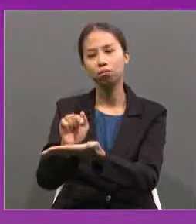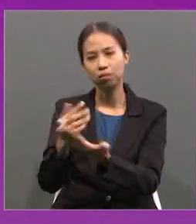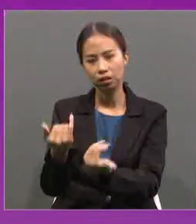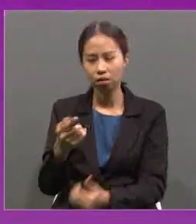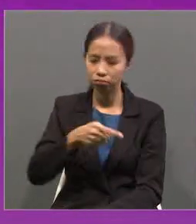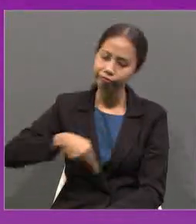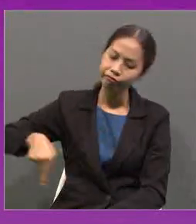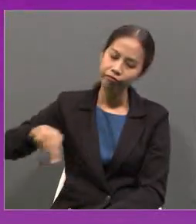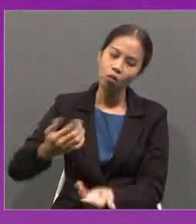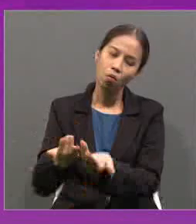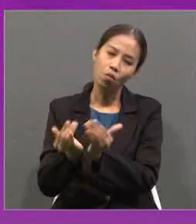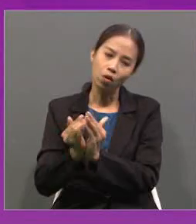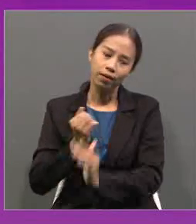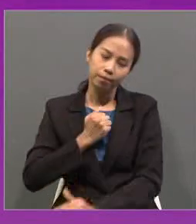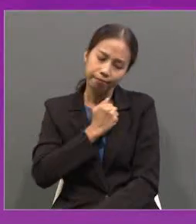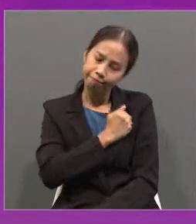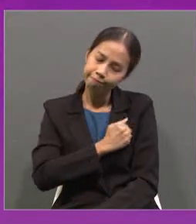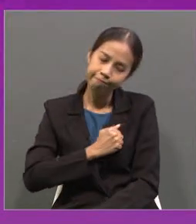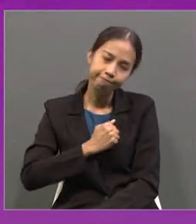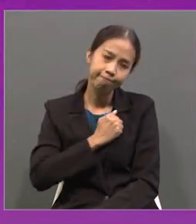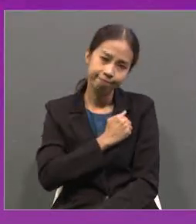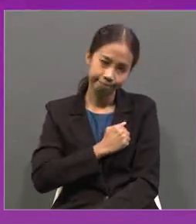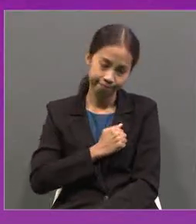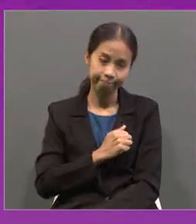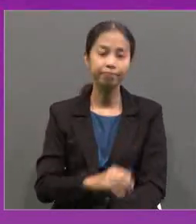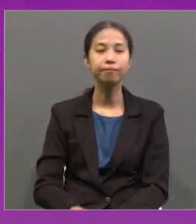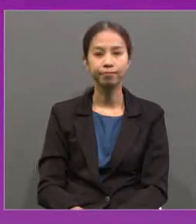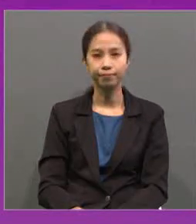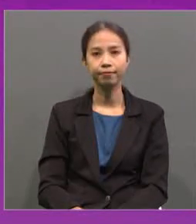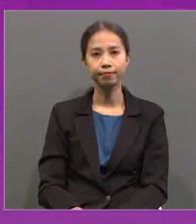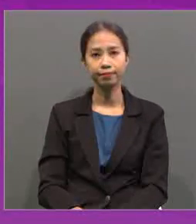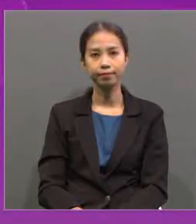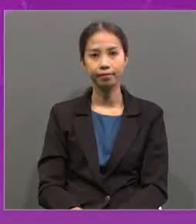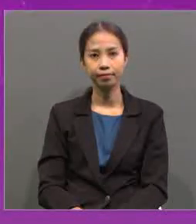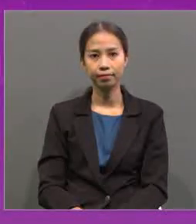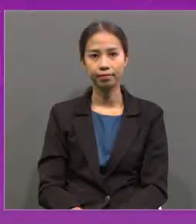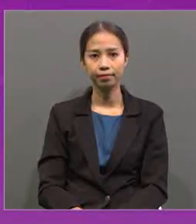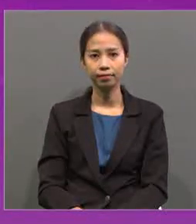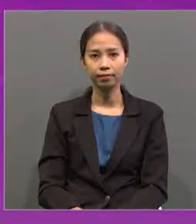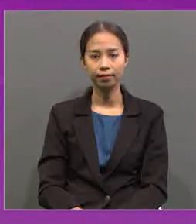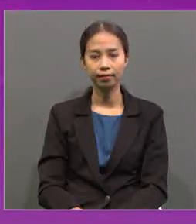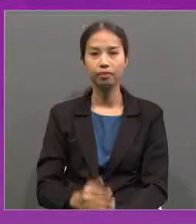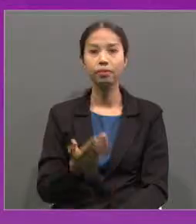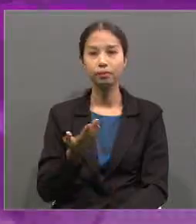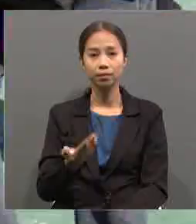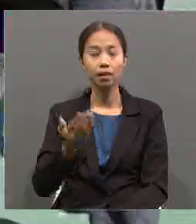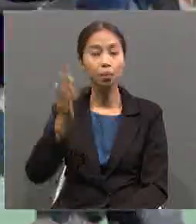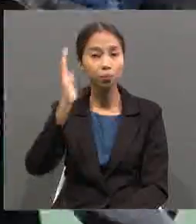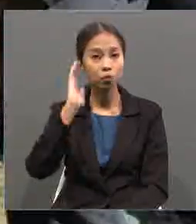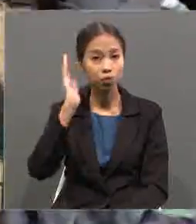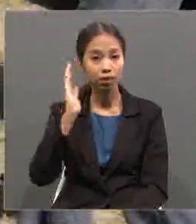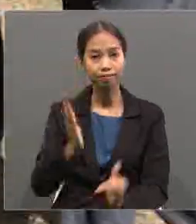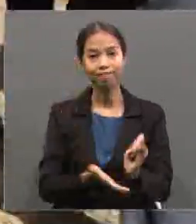โศกเศร้ามีญาติมิตรมาร่วมแสดงความอาลัยเป็นครั้งสุดท้ายศพของนายพงษ์เทพกุ